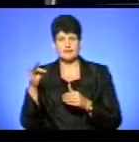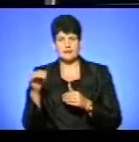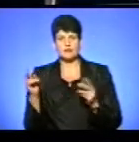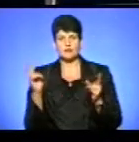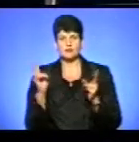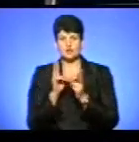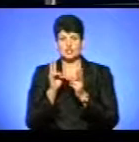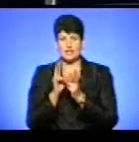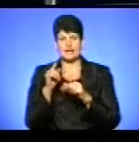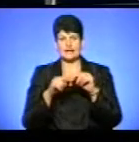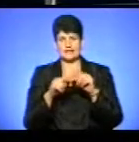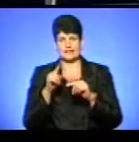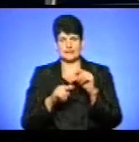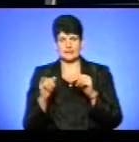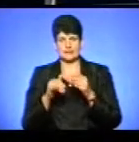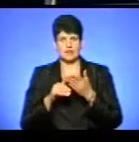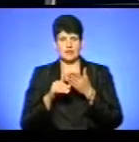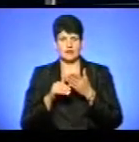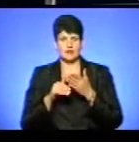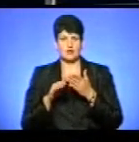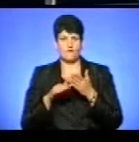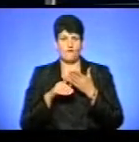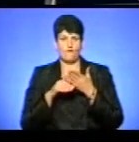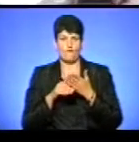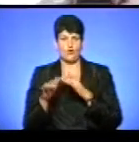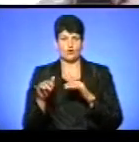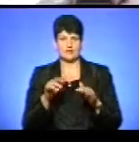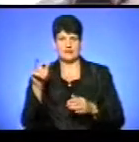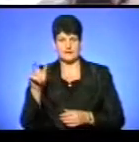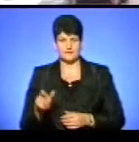рідні та волонтери. Більше у репортажі Богдана Буденчука.